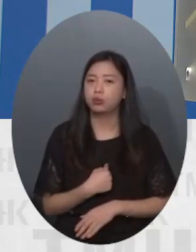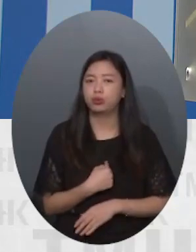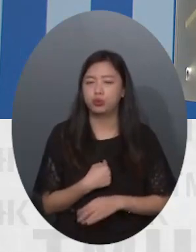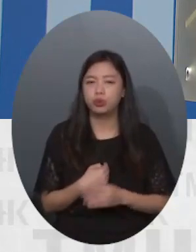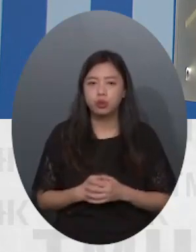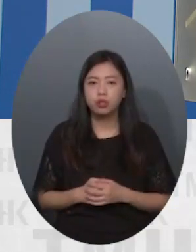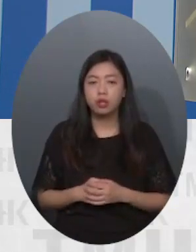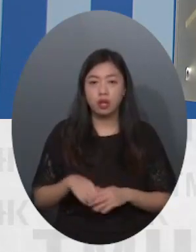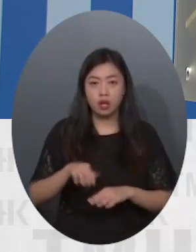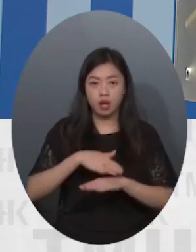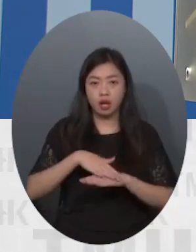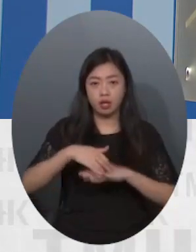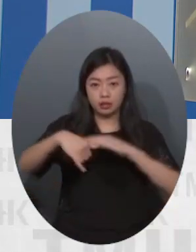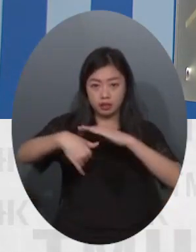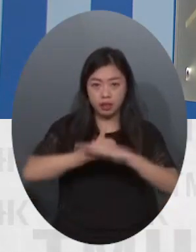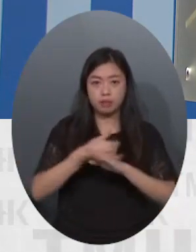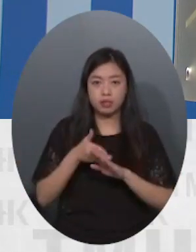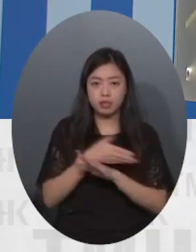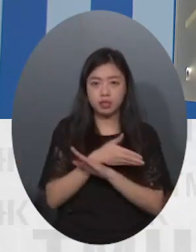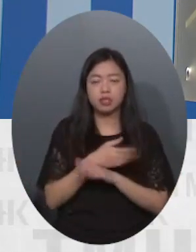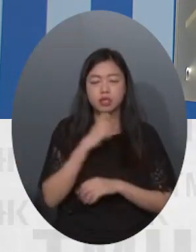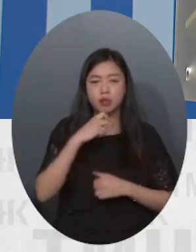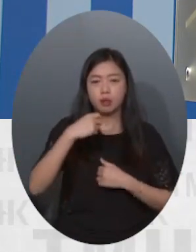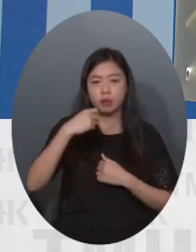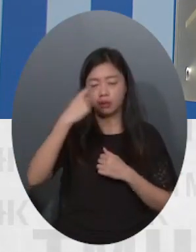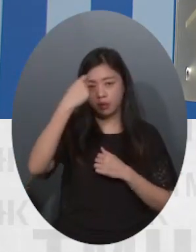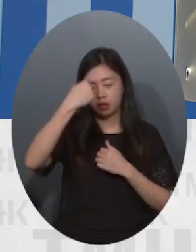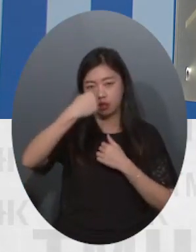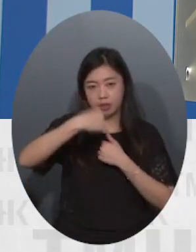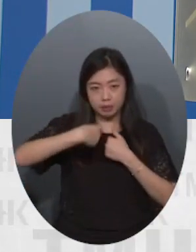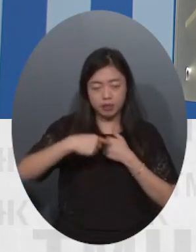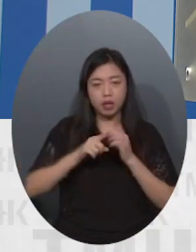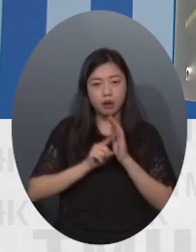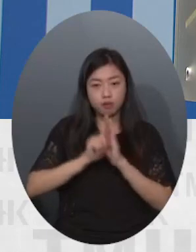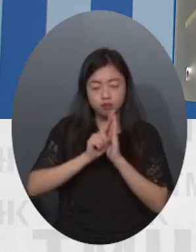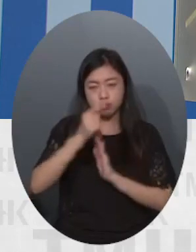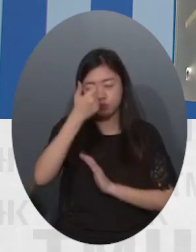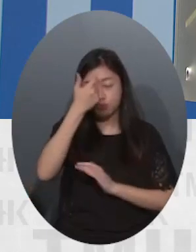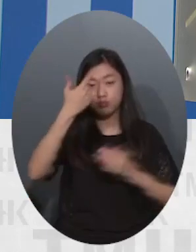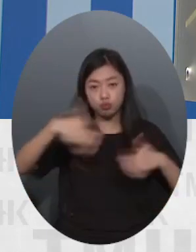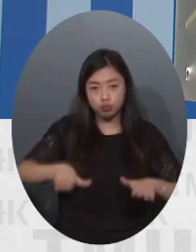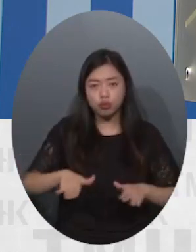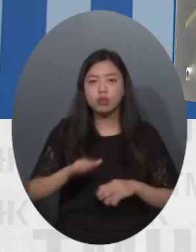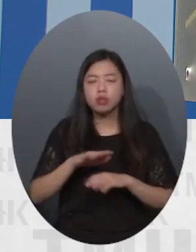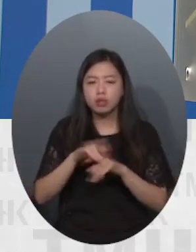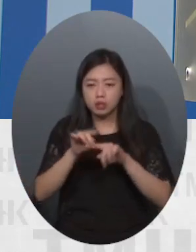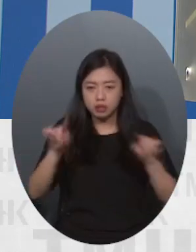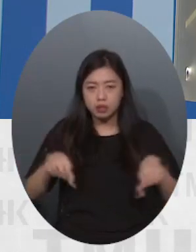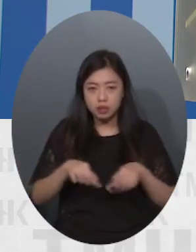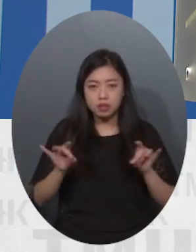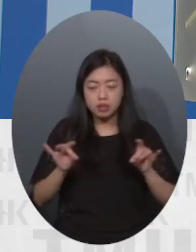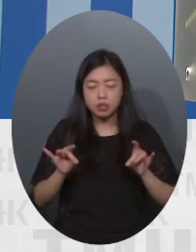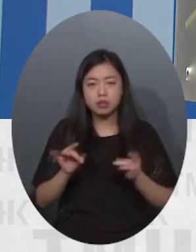剛才在進入會場前都已經進行了體溫的檢測，並且已經大家都提交了健康的申報